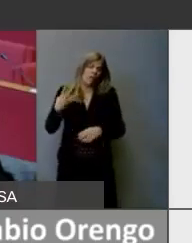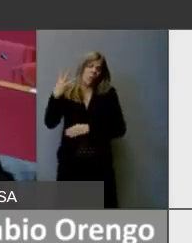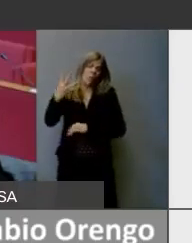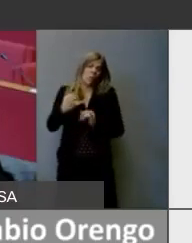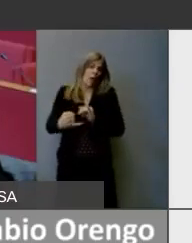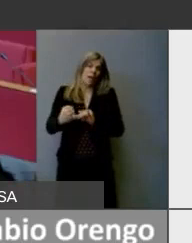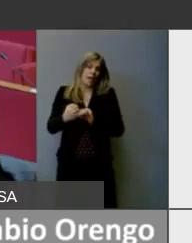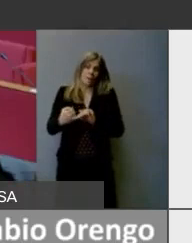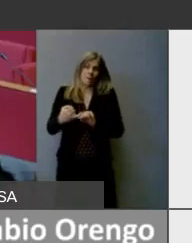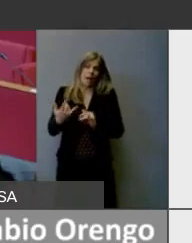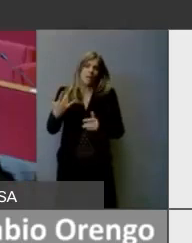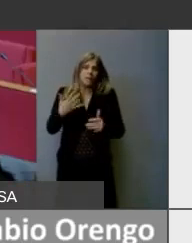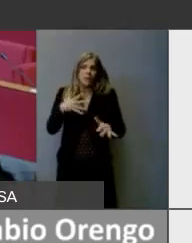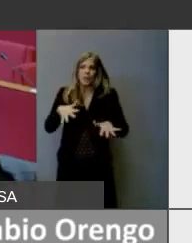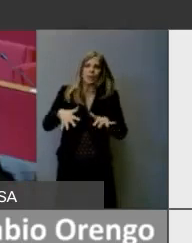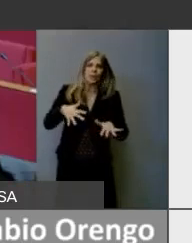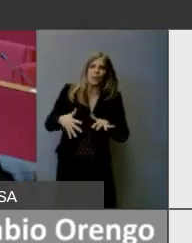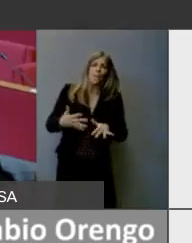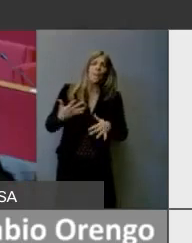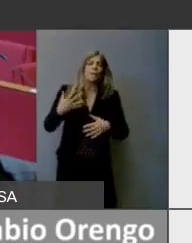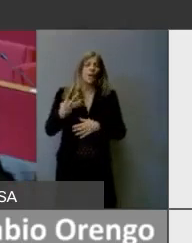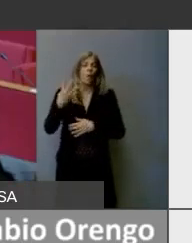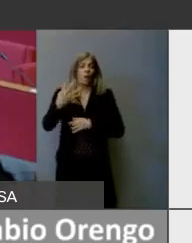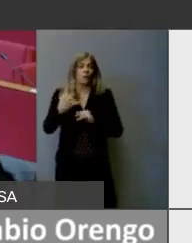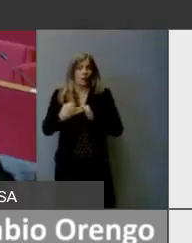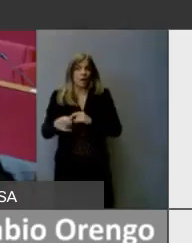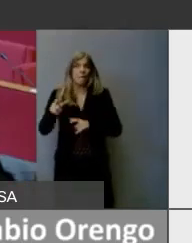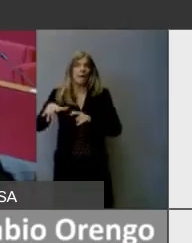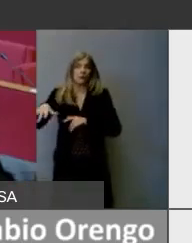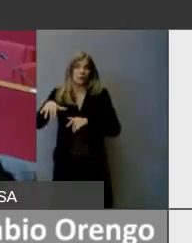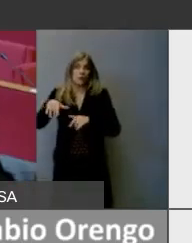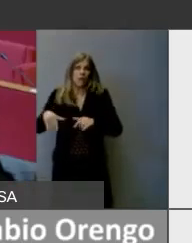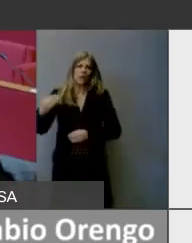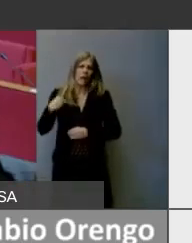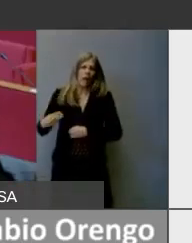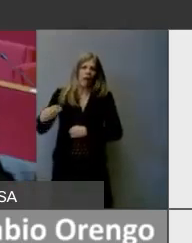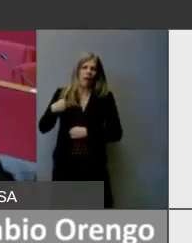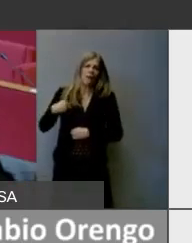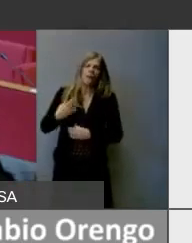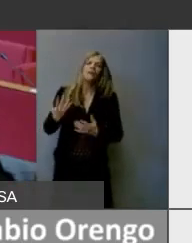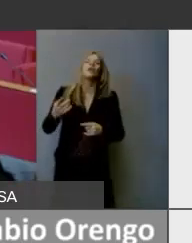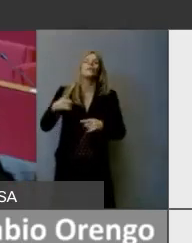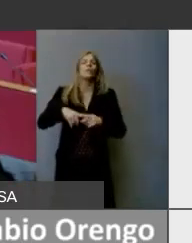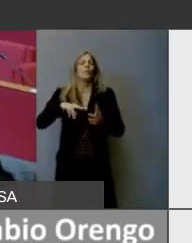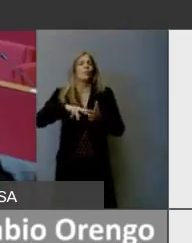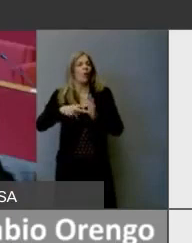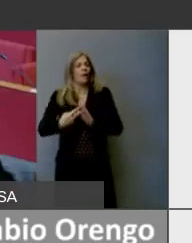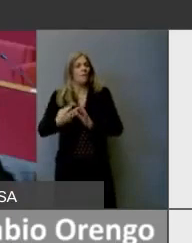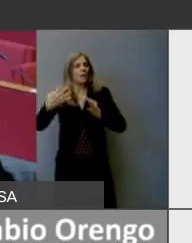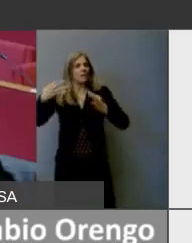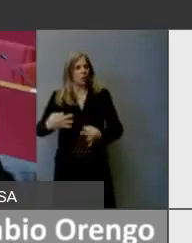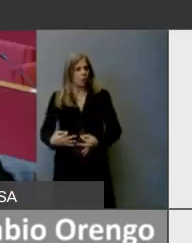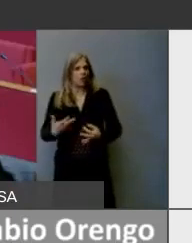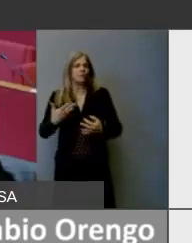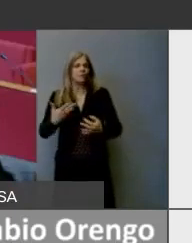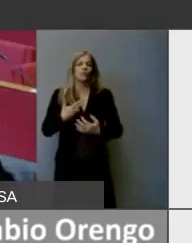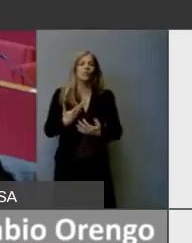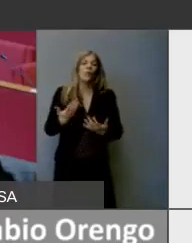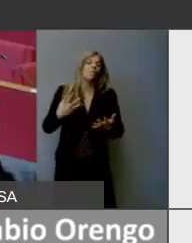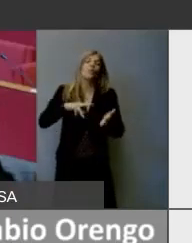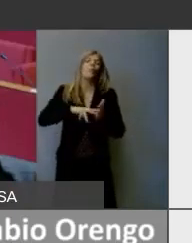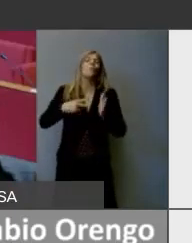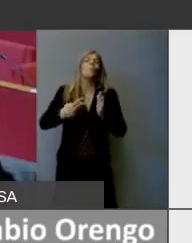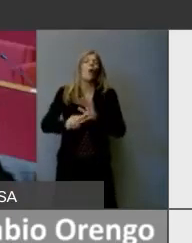sono 4 anni e mezzo che i residenti lo chiedono, c'è un problema appunto, lo diceva prima, di sicurezza, non ci sarebbe il problema di non presidiarla perché è già